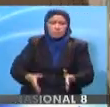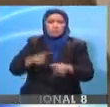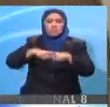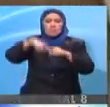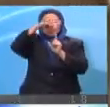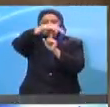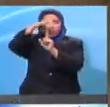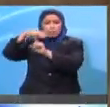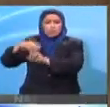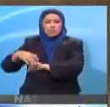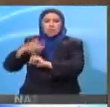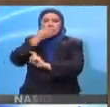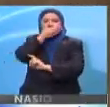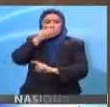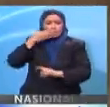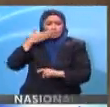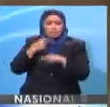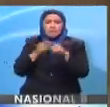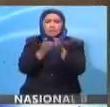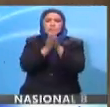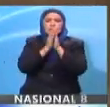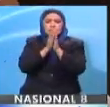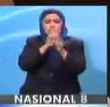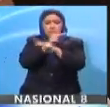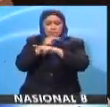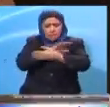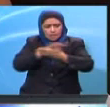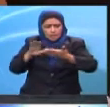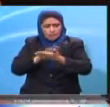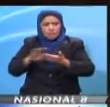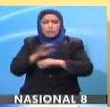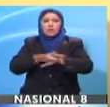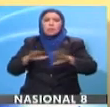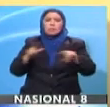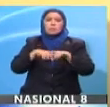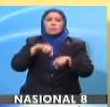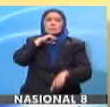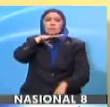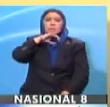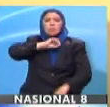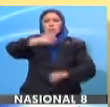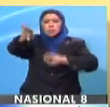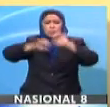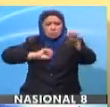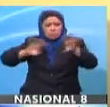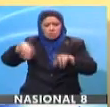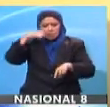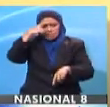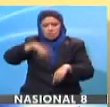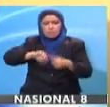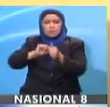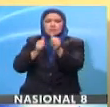kebersihan dengan tidak membuang sampah merata-rata bagi mencegah pembiakan Nam